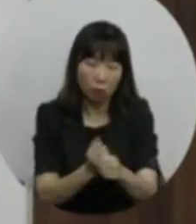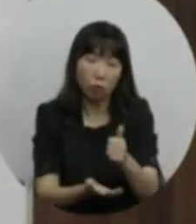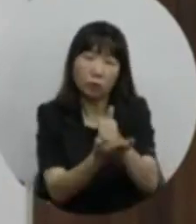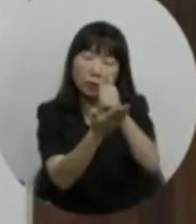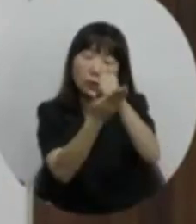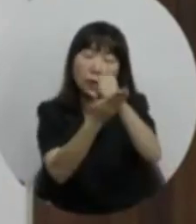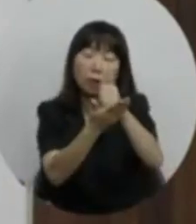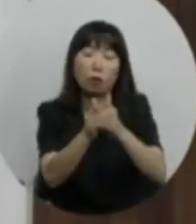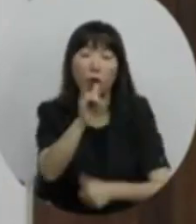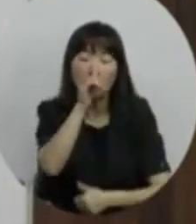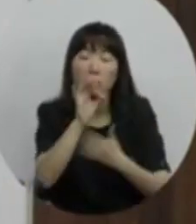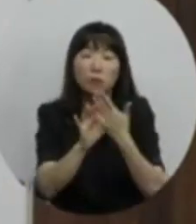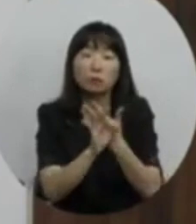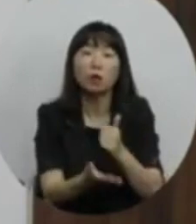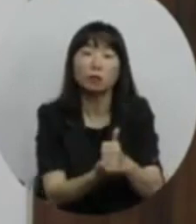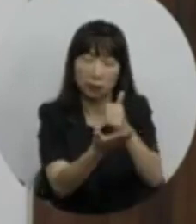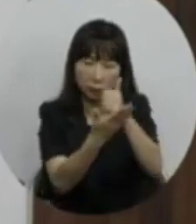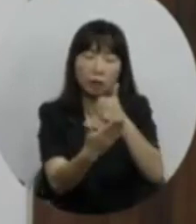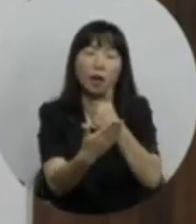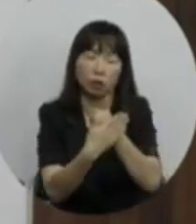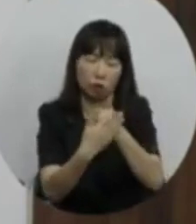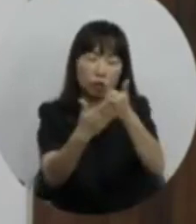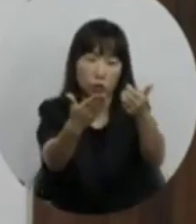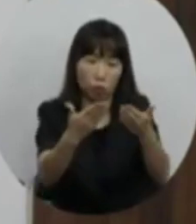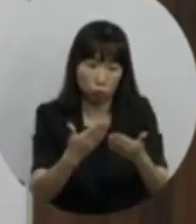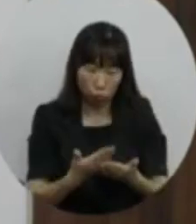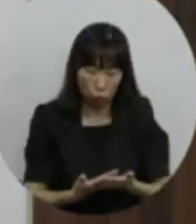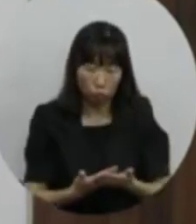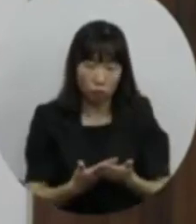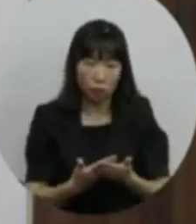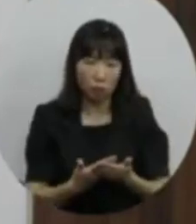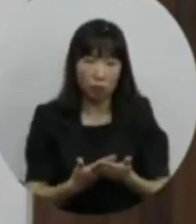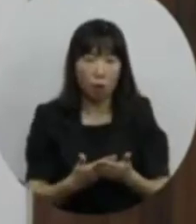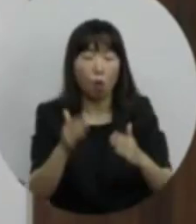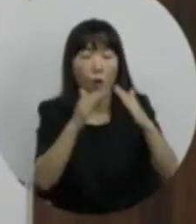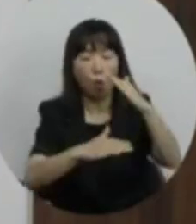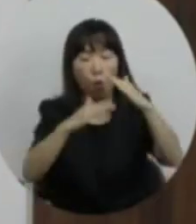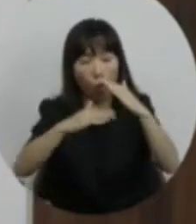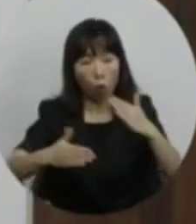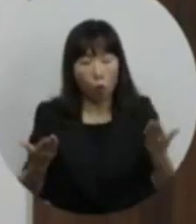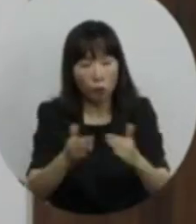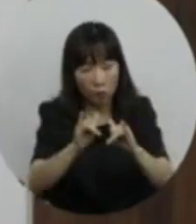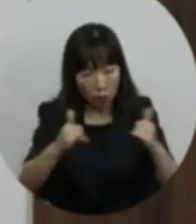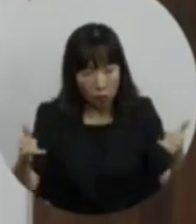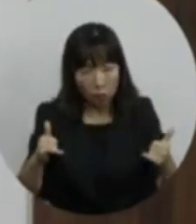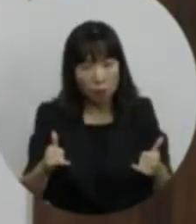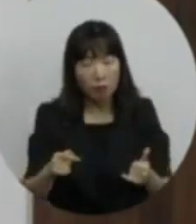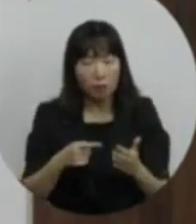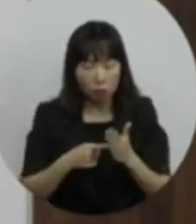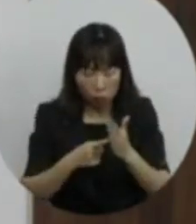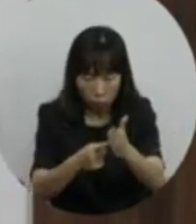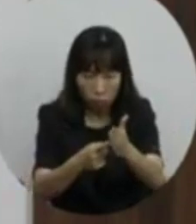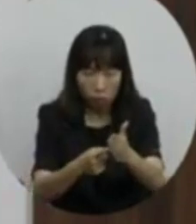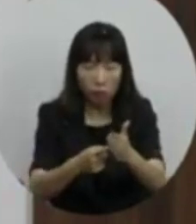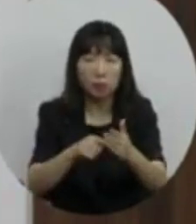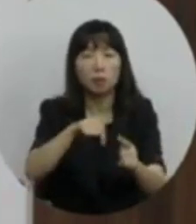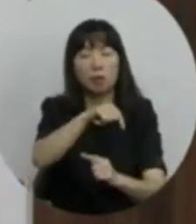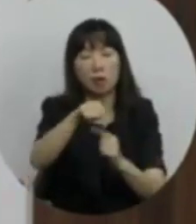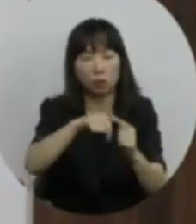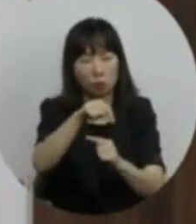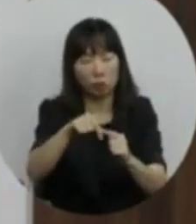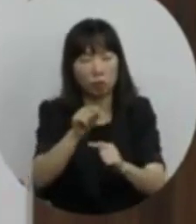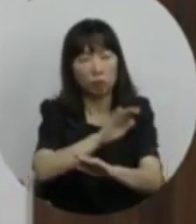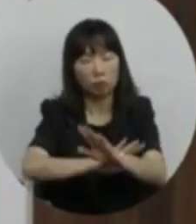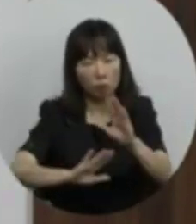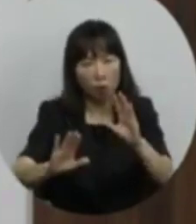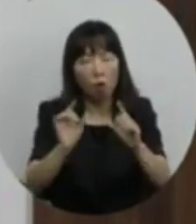만한 사항이 있으면 칭찬과 격려를 아끼지 않음으로써 공직자들의 적극 행정을 장려해